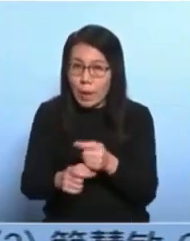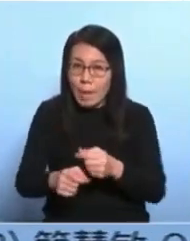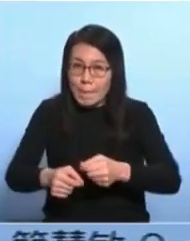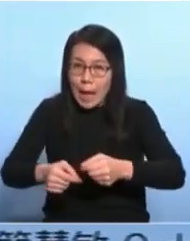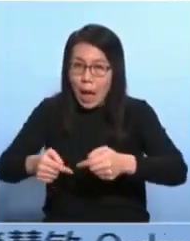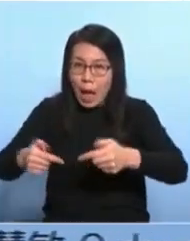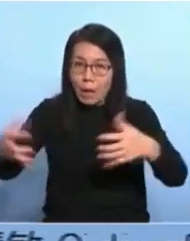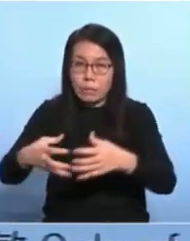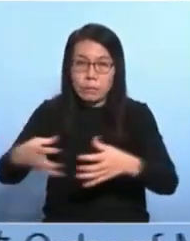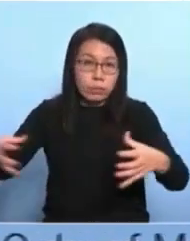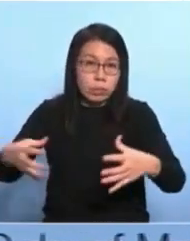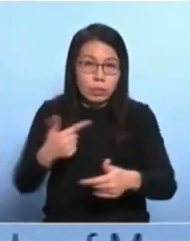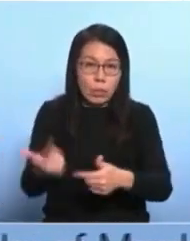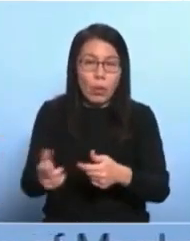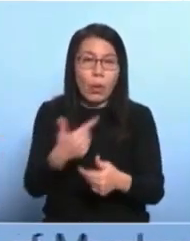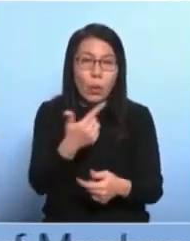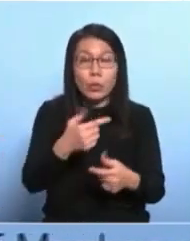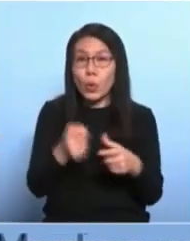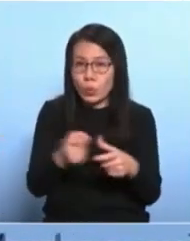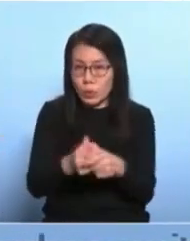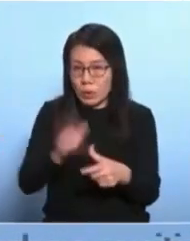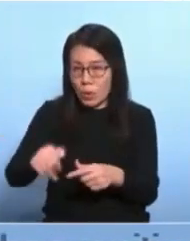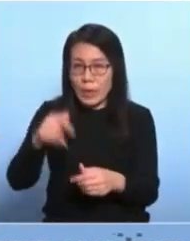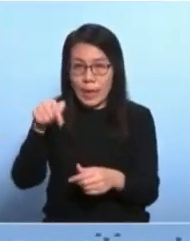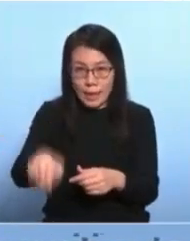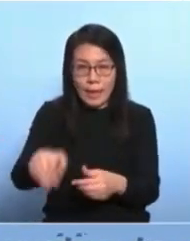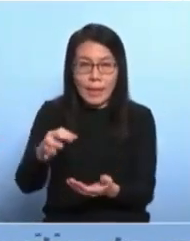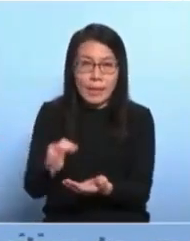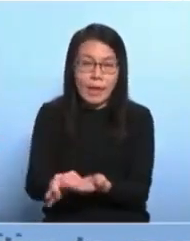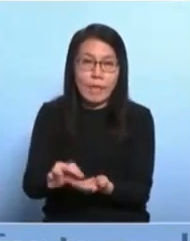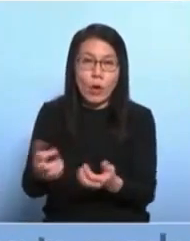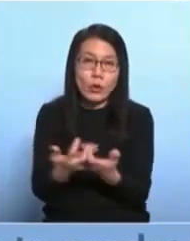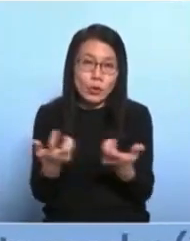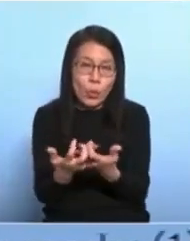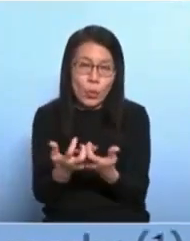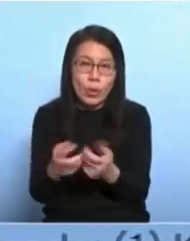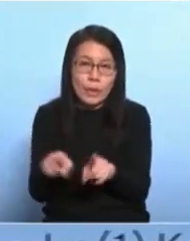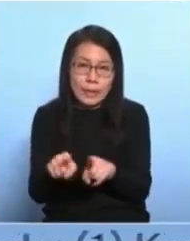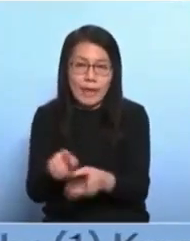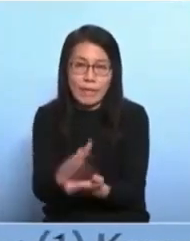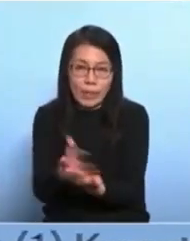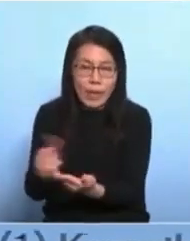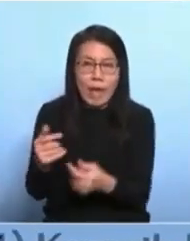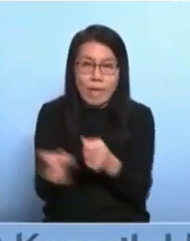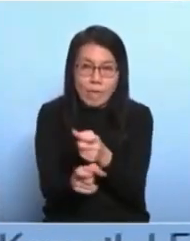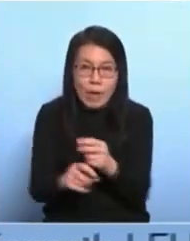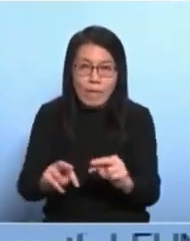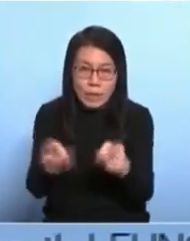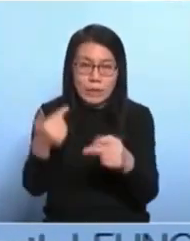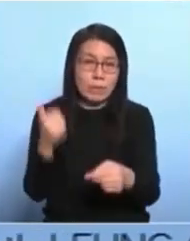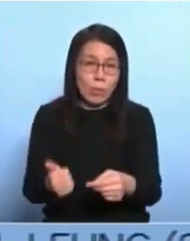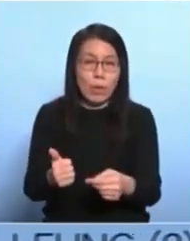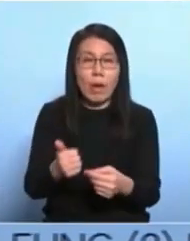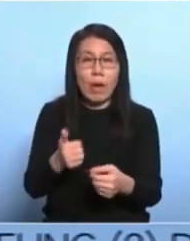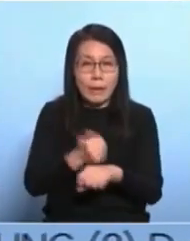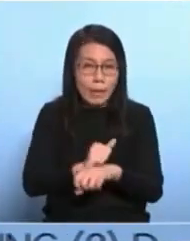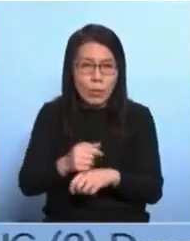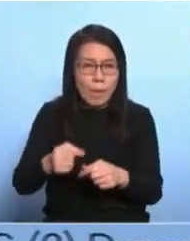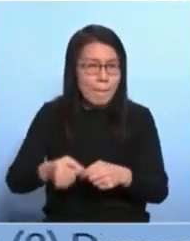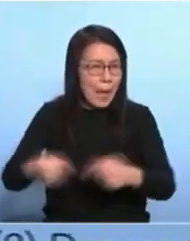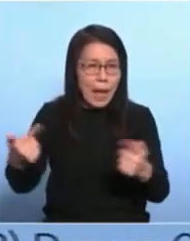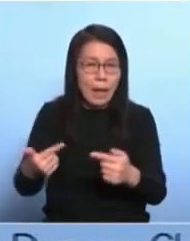大，有一些企業能夠善用區內數據共享推動業務發展，創業的機會亦都不斷